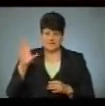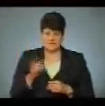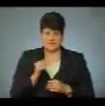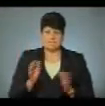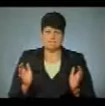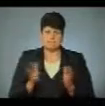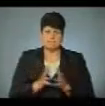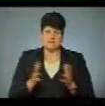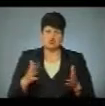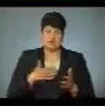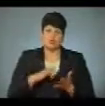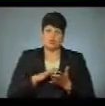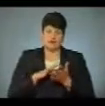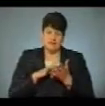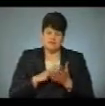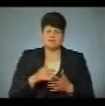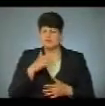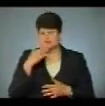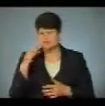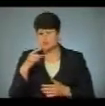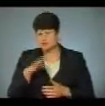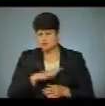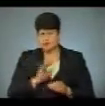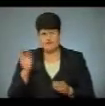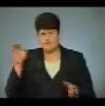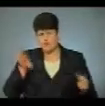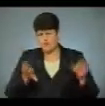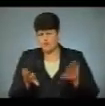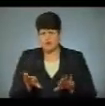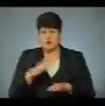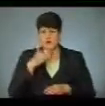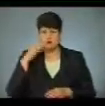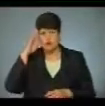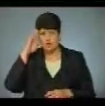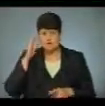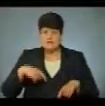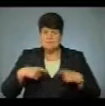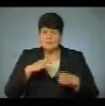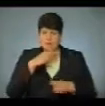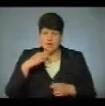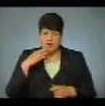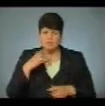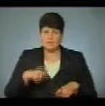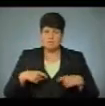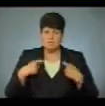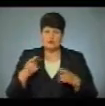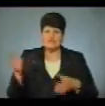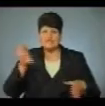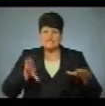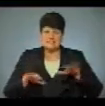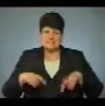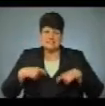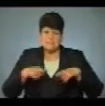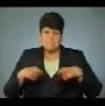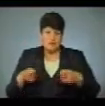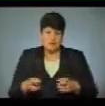це мандрівники, туристи, ми вже ходили в гори неодноразово. Крім того, багато хлопців, вони бігають багато, вони бігають різкі забіги. І, в